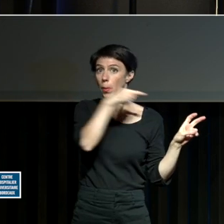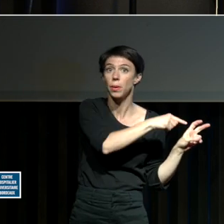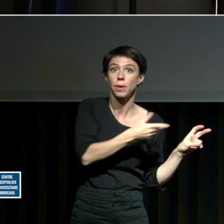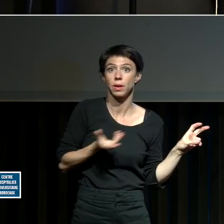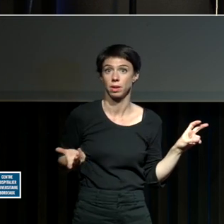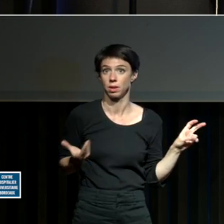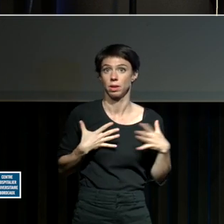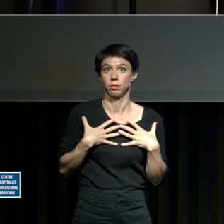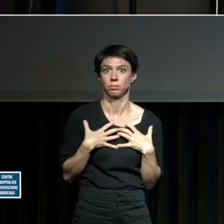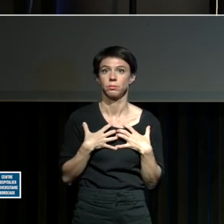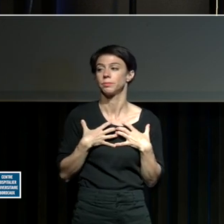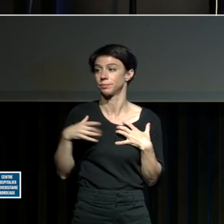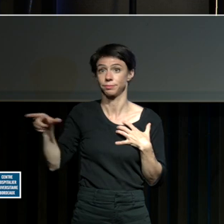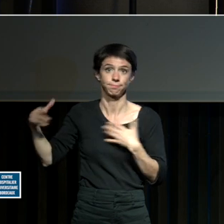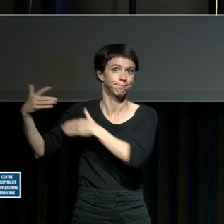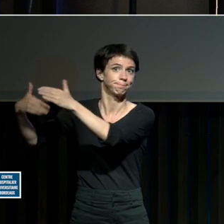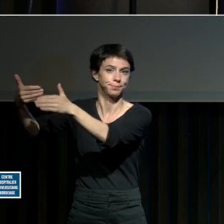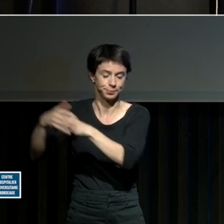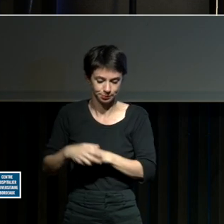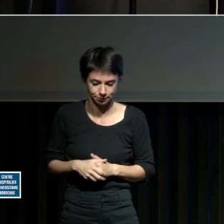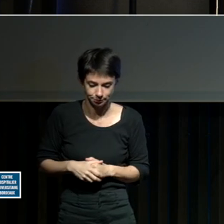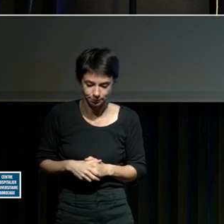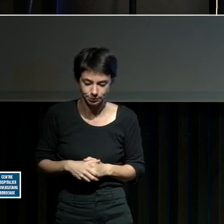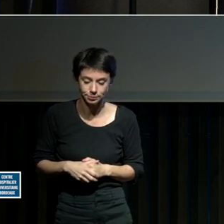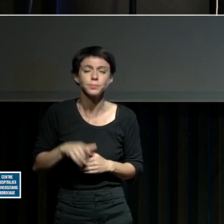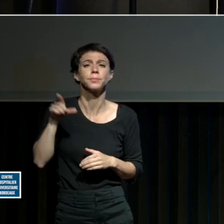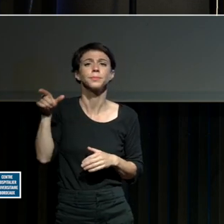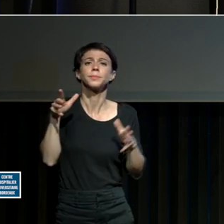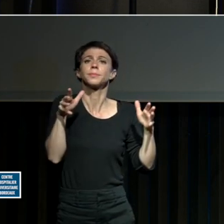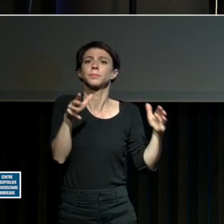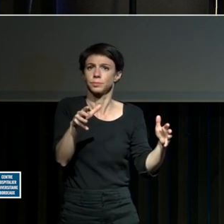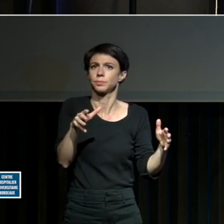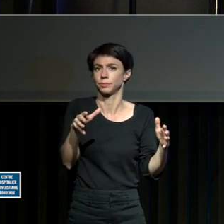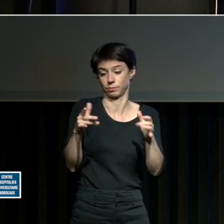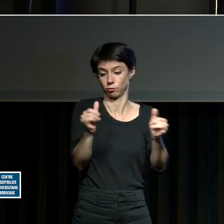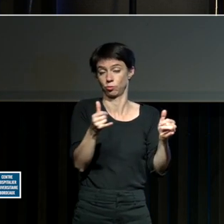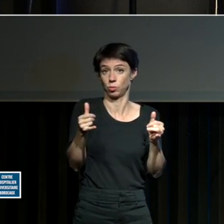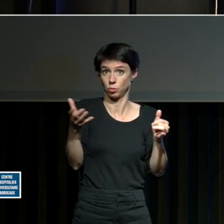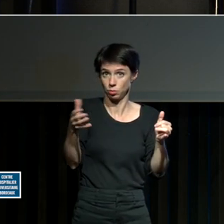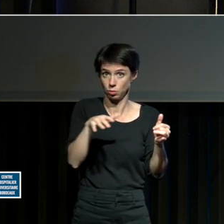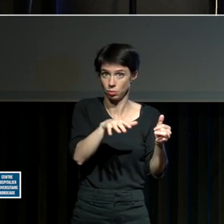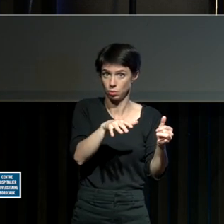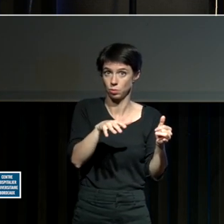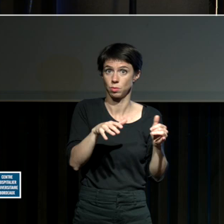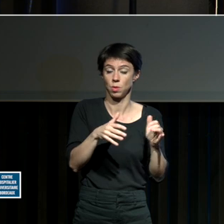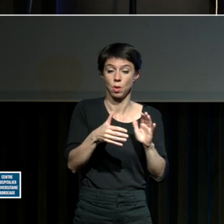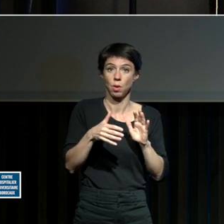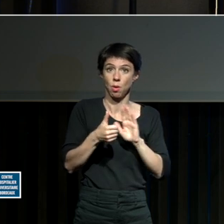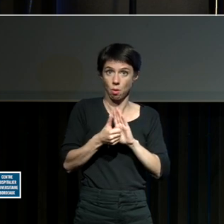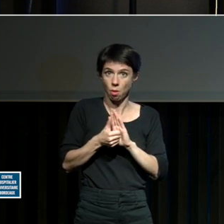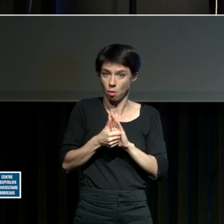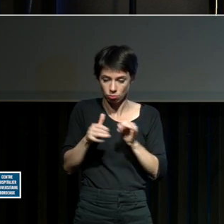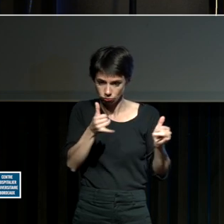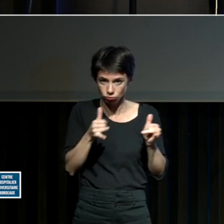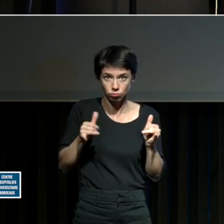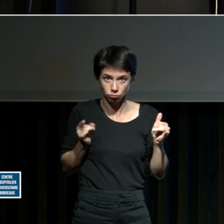De façon parallèle à ce monde et à ce jeu de rôle, va se structurer également une communauté de joueurs